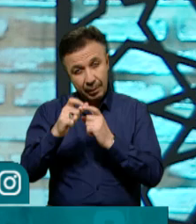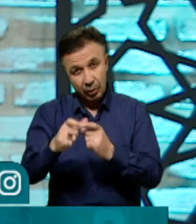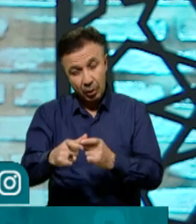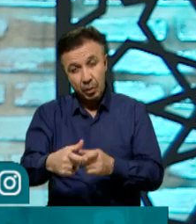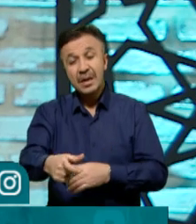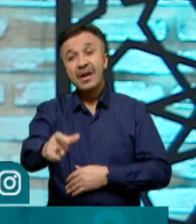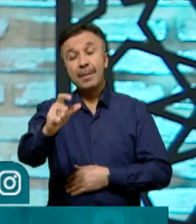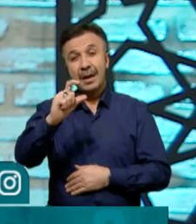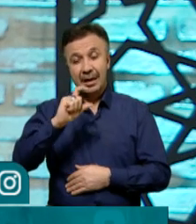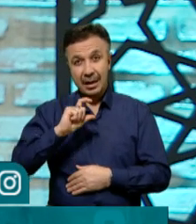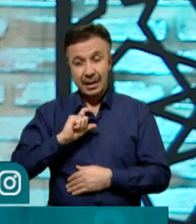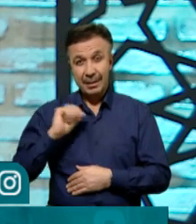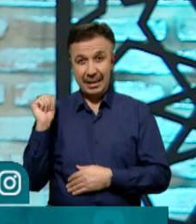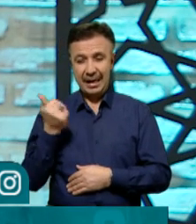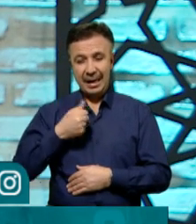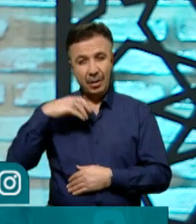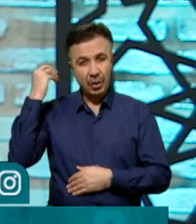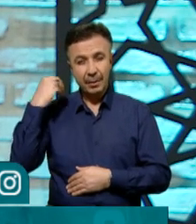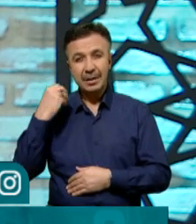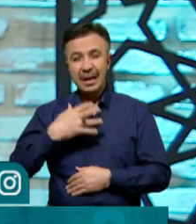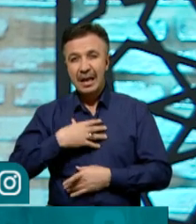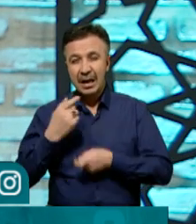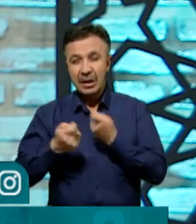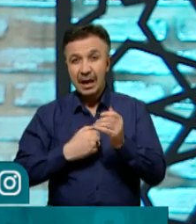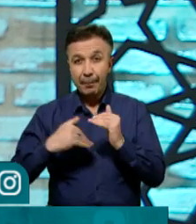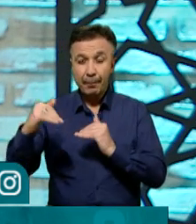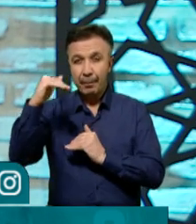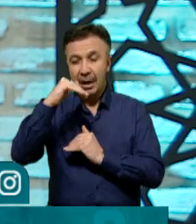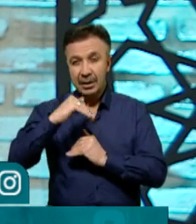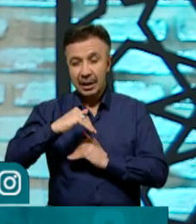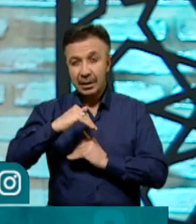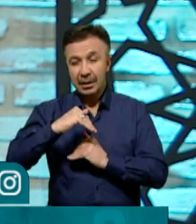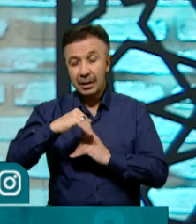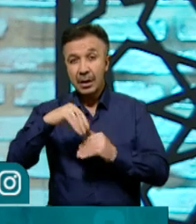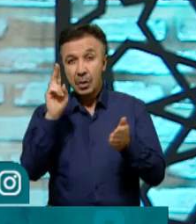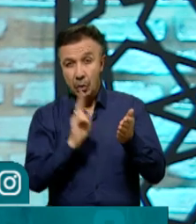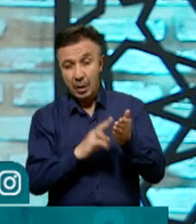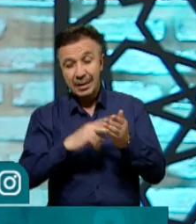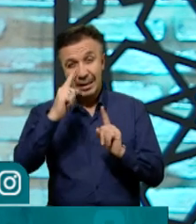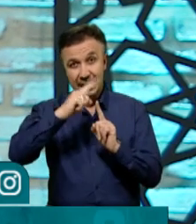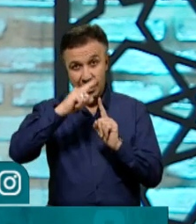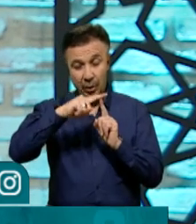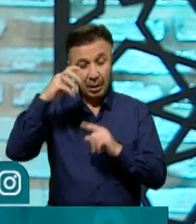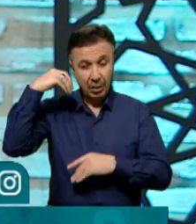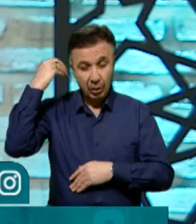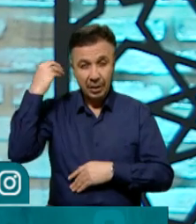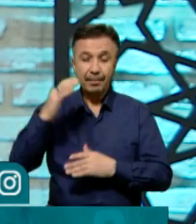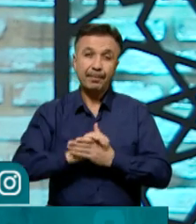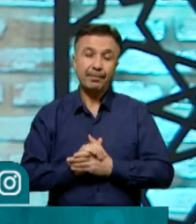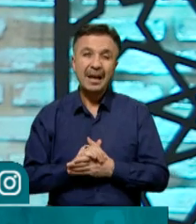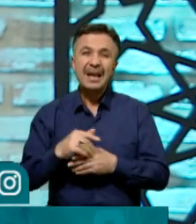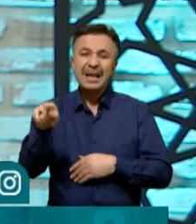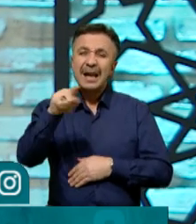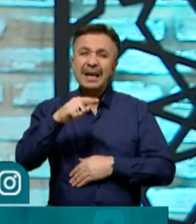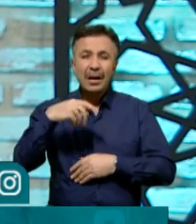cevaplarını alacağımız değerli hocamız Diyanet İşleri Başkanlığı Din İşleri Yüksek Kurulu Üyesi Sayın Tahir Tural Hocam. Sizler de